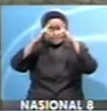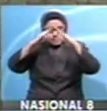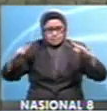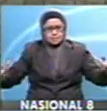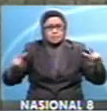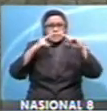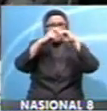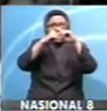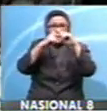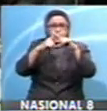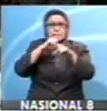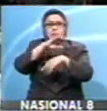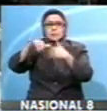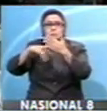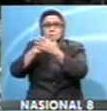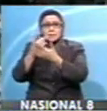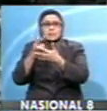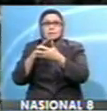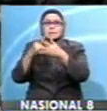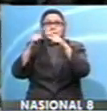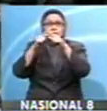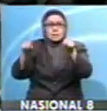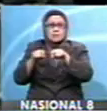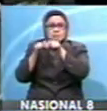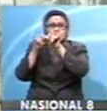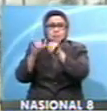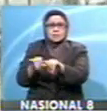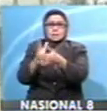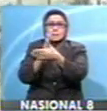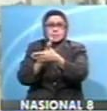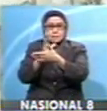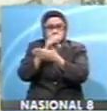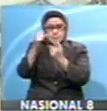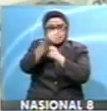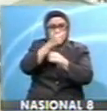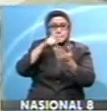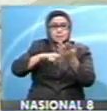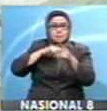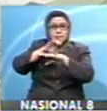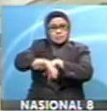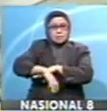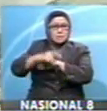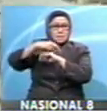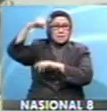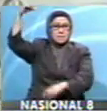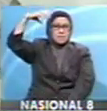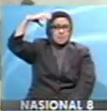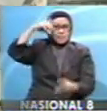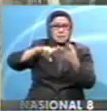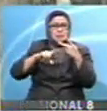berteduh sementara dalam situasi ini mereka terpaksa berdepan dengan keadaan panas berdebu dan sejuk